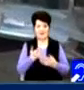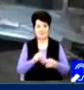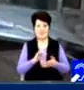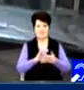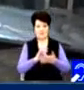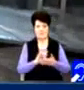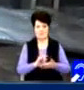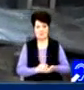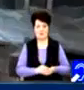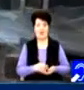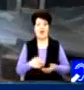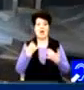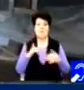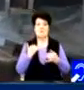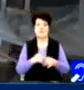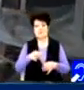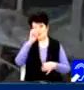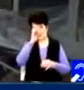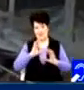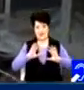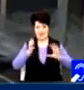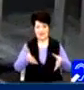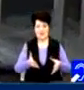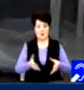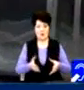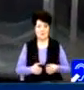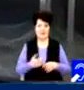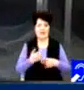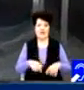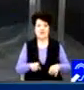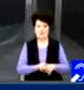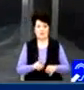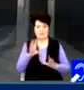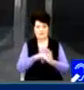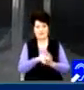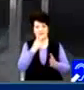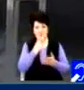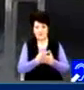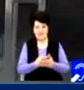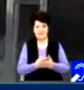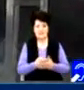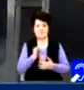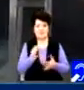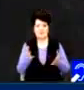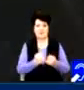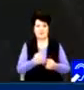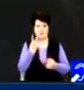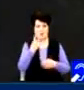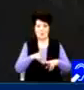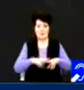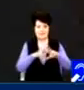turismului a impresionat o țară întreagă și o lume întreagă tocmai a fost inclusă în ghidul miș len și a primit două